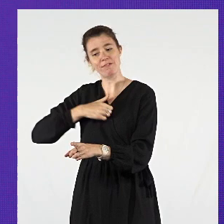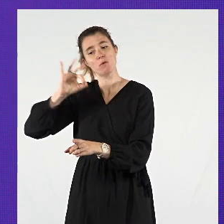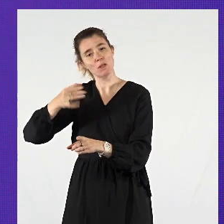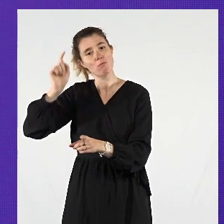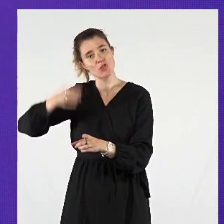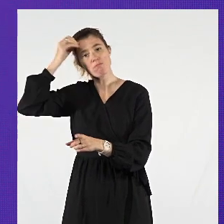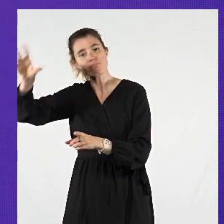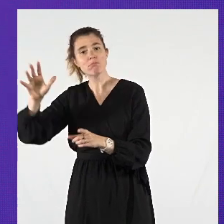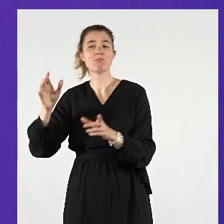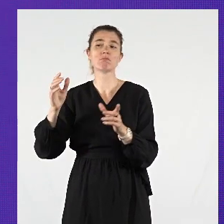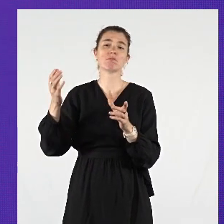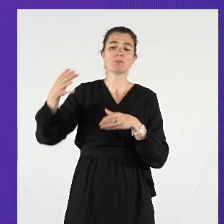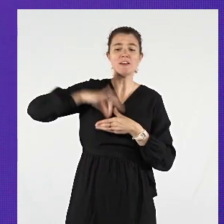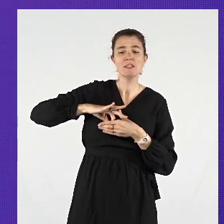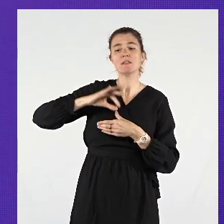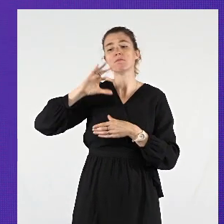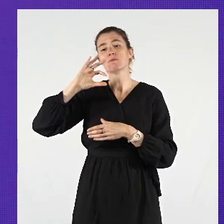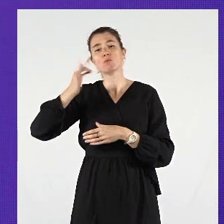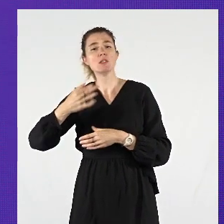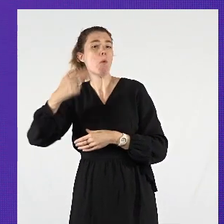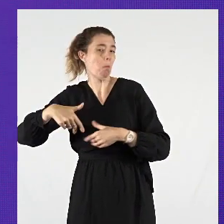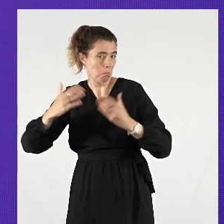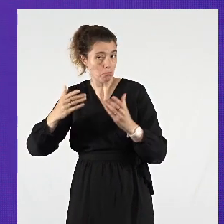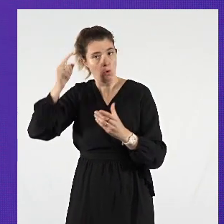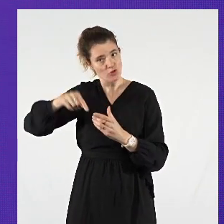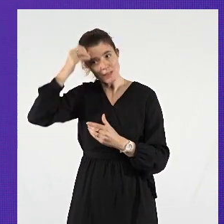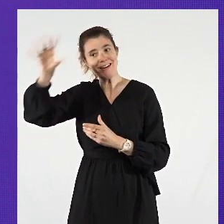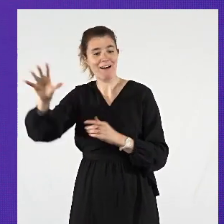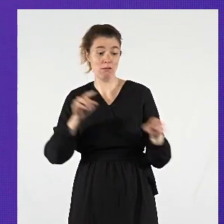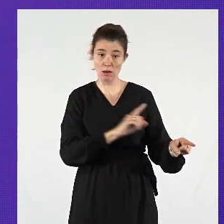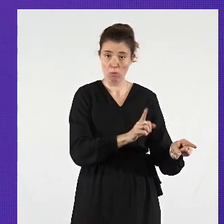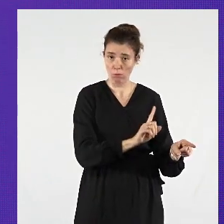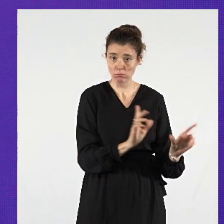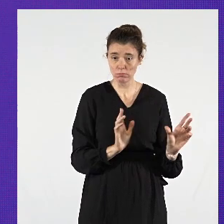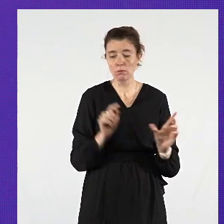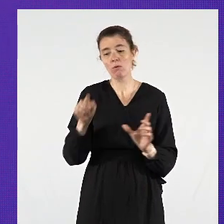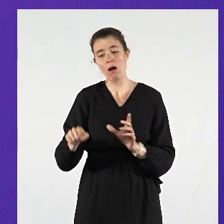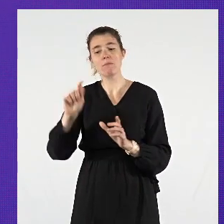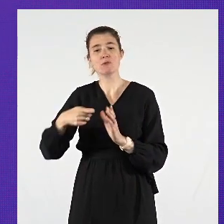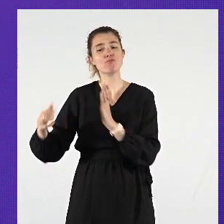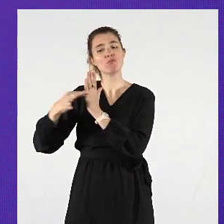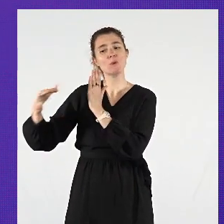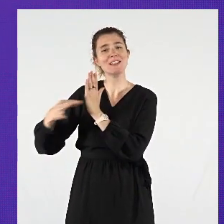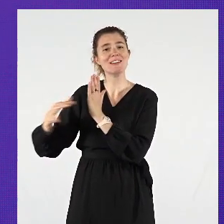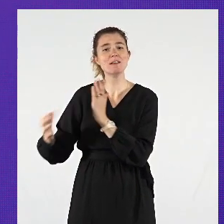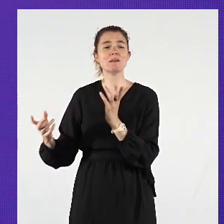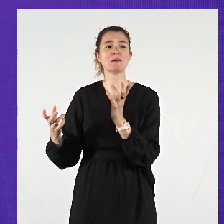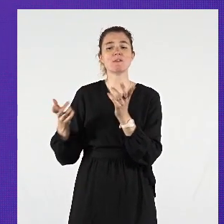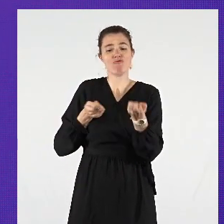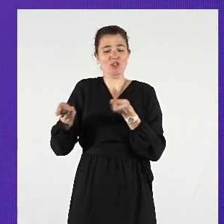non lucratif ou privé commercial. En fait, dans le secteur privé, on cotise, il y a une mutualisation des risques et une gestion des